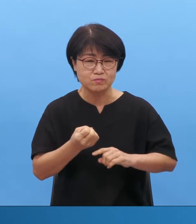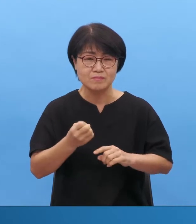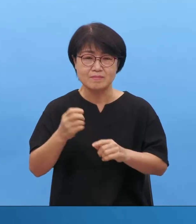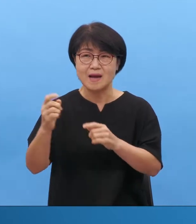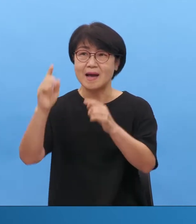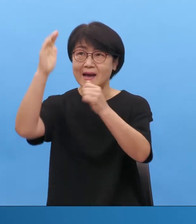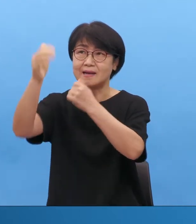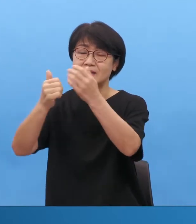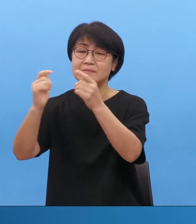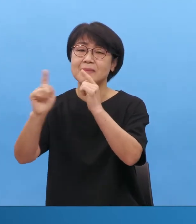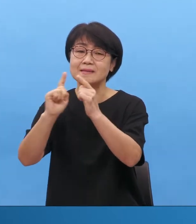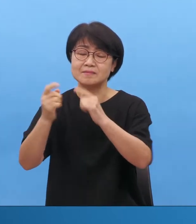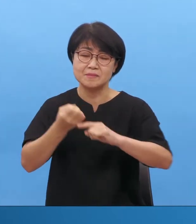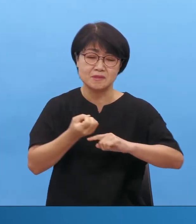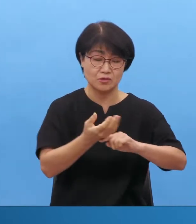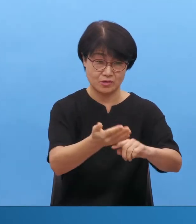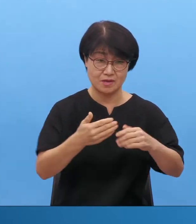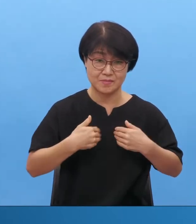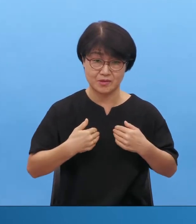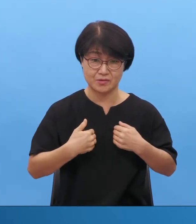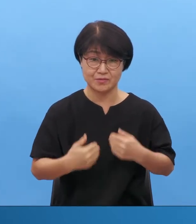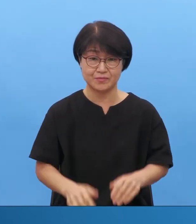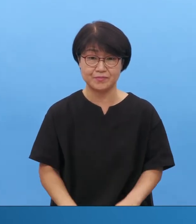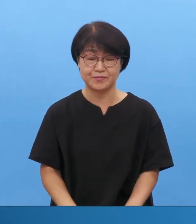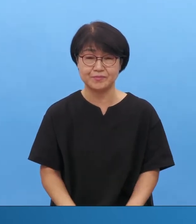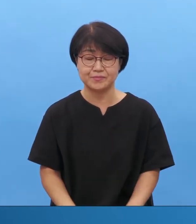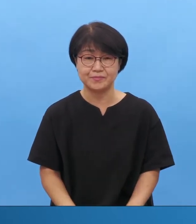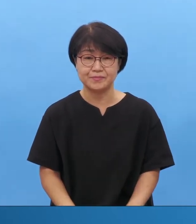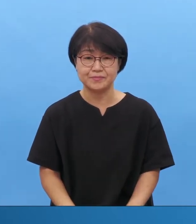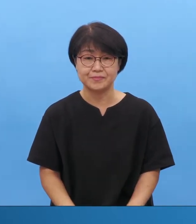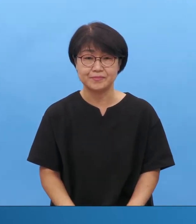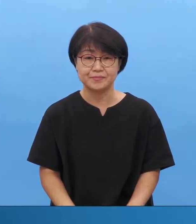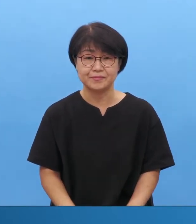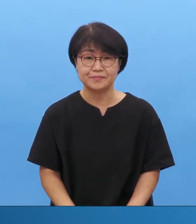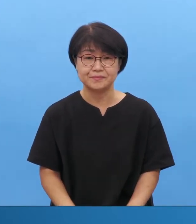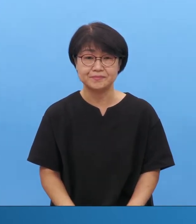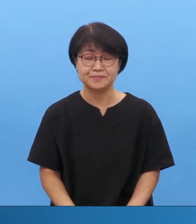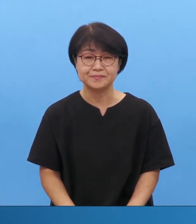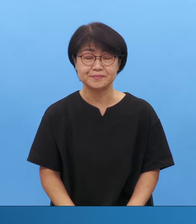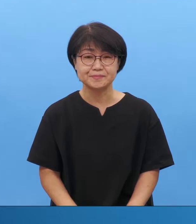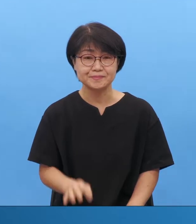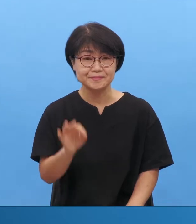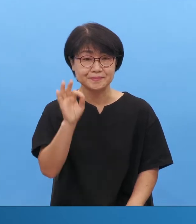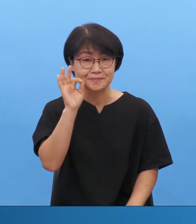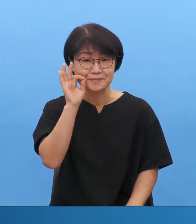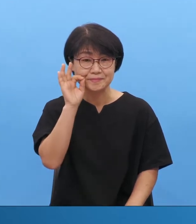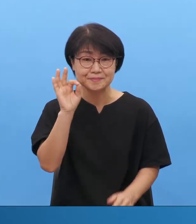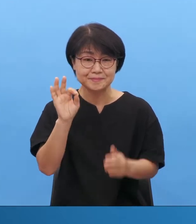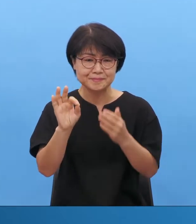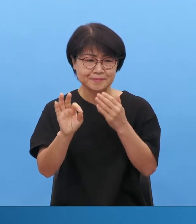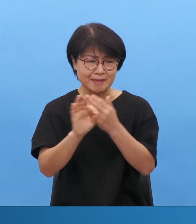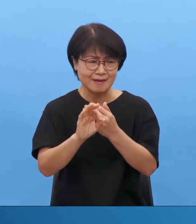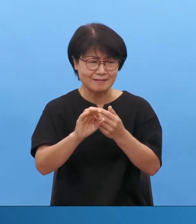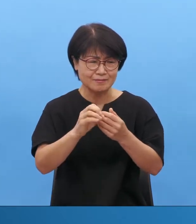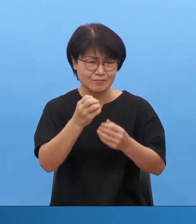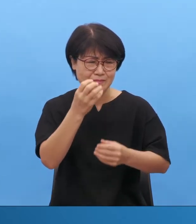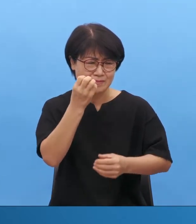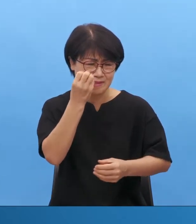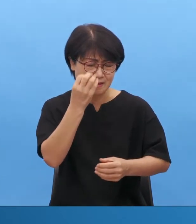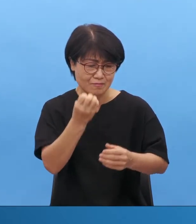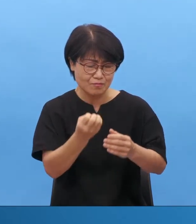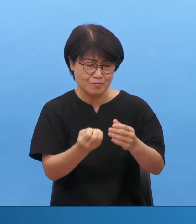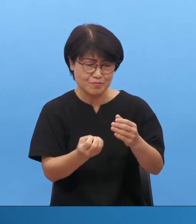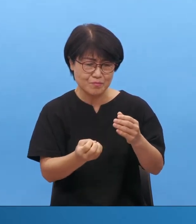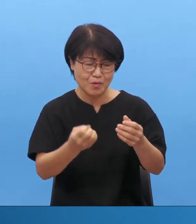also relay 뭔 일이 생겼을 때, when something happens. 또 뭐 이상한 짐승이나 나쁜 사람 들어올 때는 싸워야 돼요. If there's a strange beast